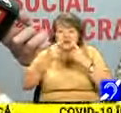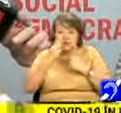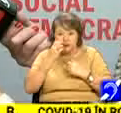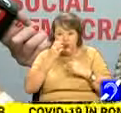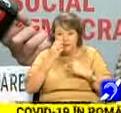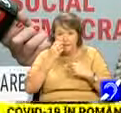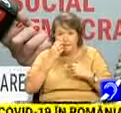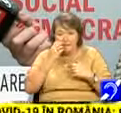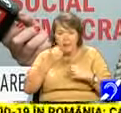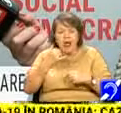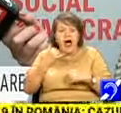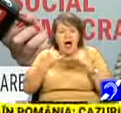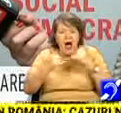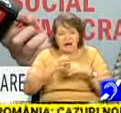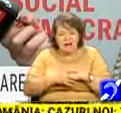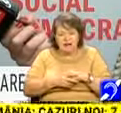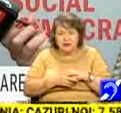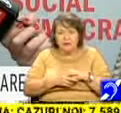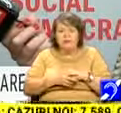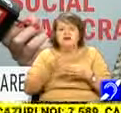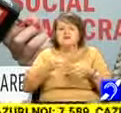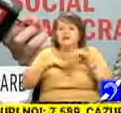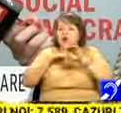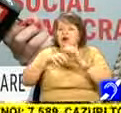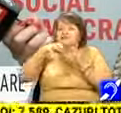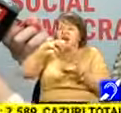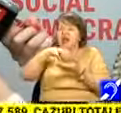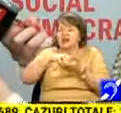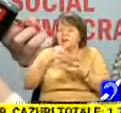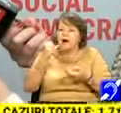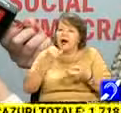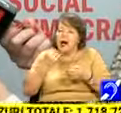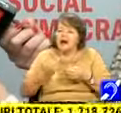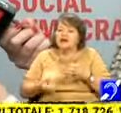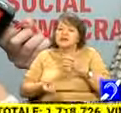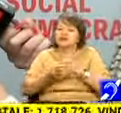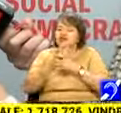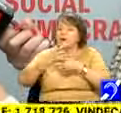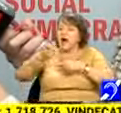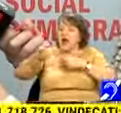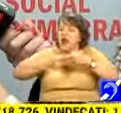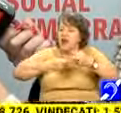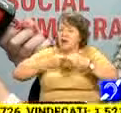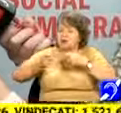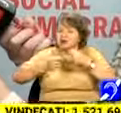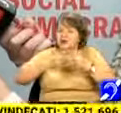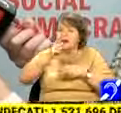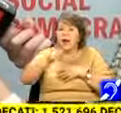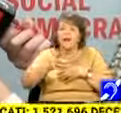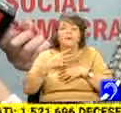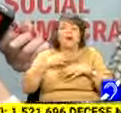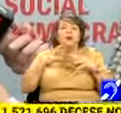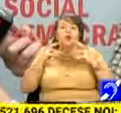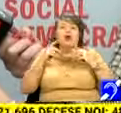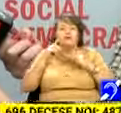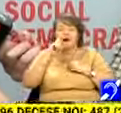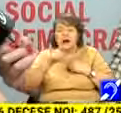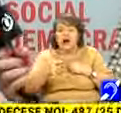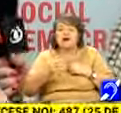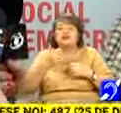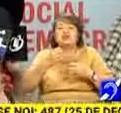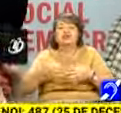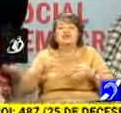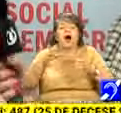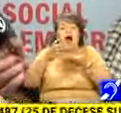face, cred că, echipa care să înceapă să uniformizeze cele două programe de